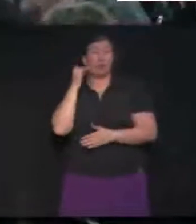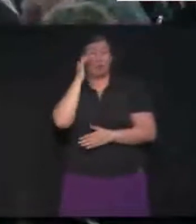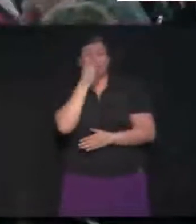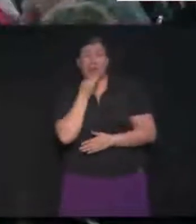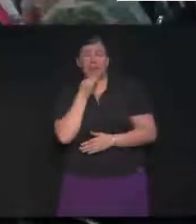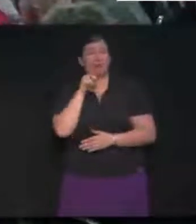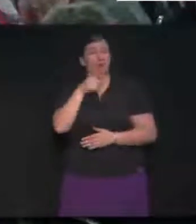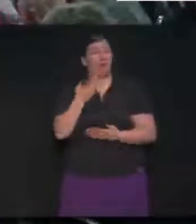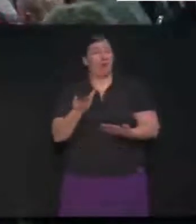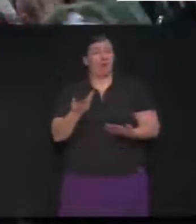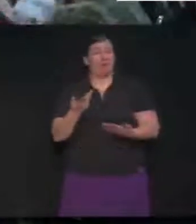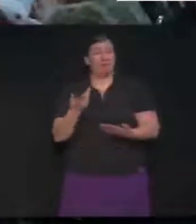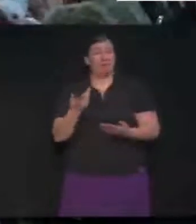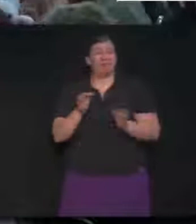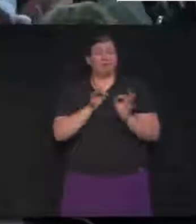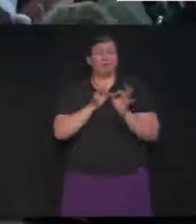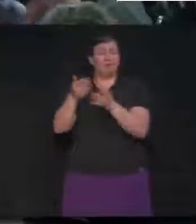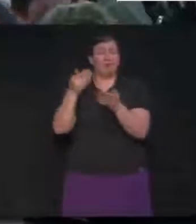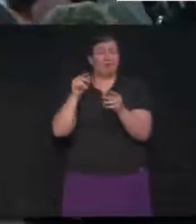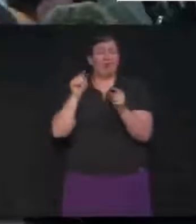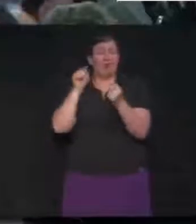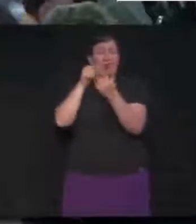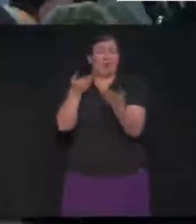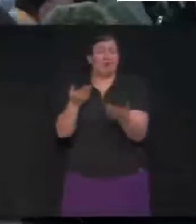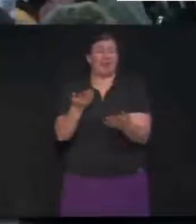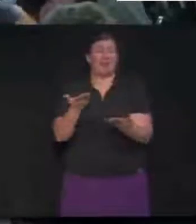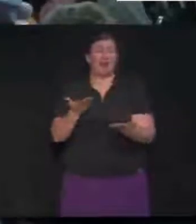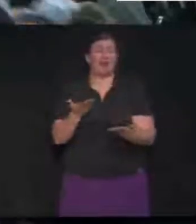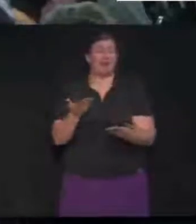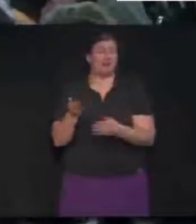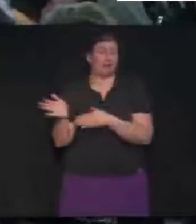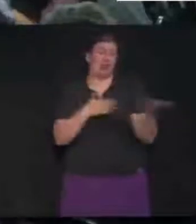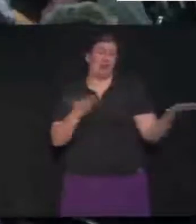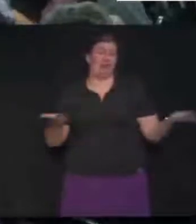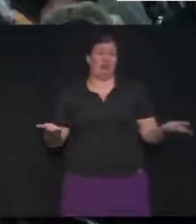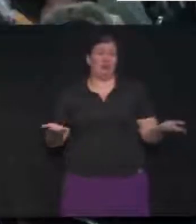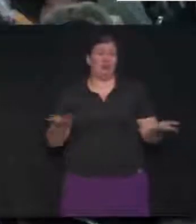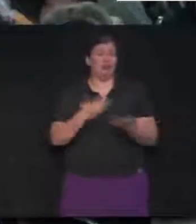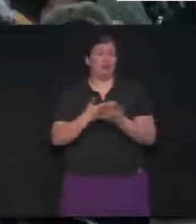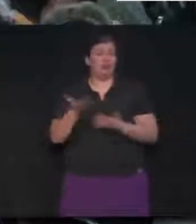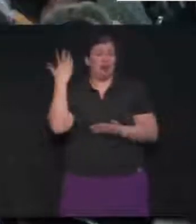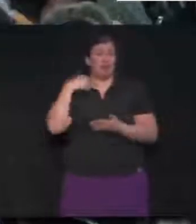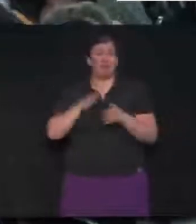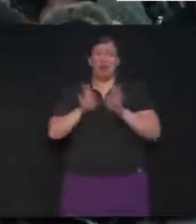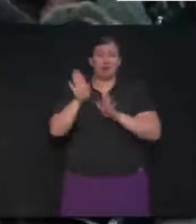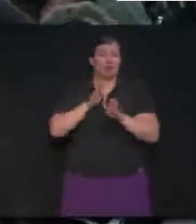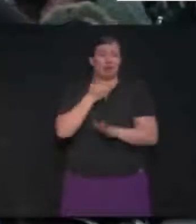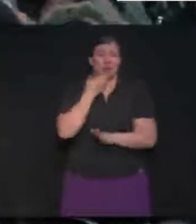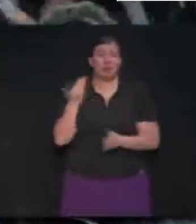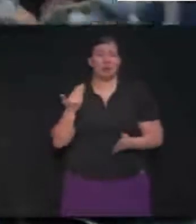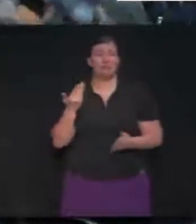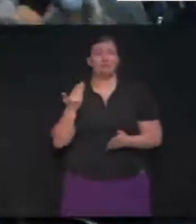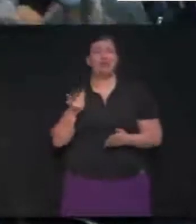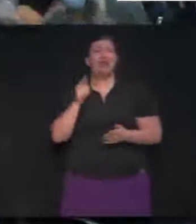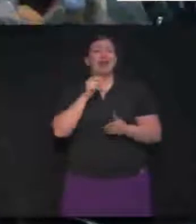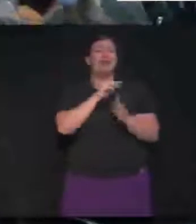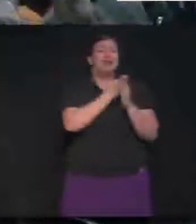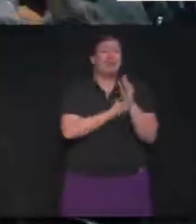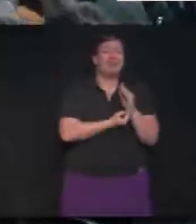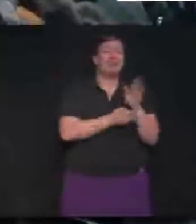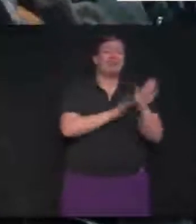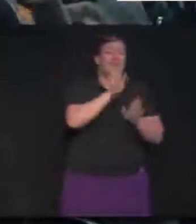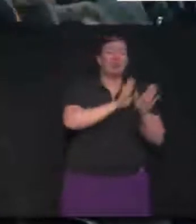nämlich super Delegierte und Leute die keinen bekommen mehr abzustimmen das haben wir im bundesligas gesehen Nick wird Demokratie ist keine Basisdemokratie bitte